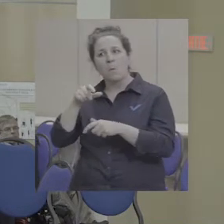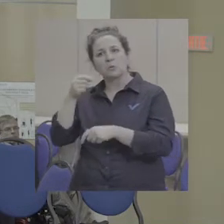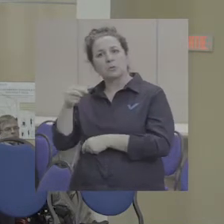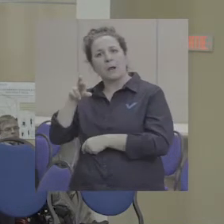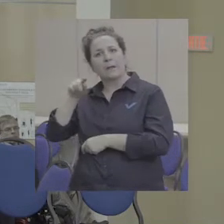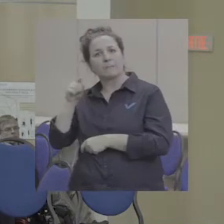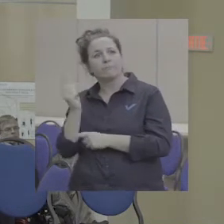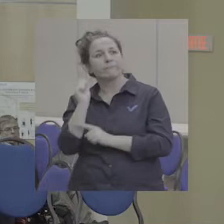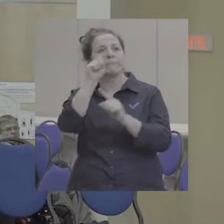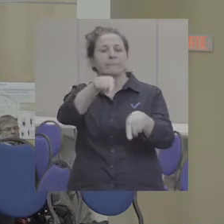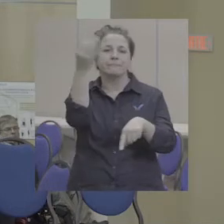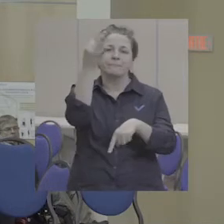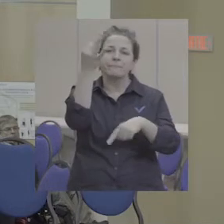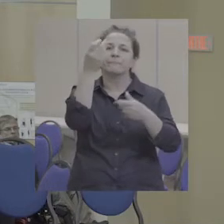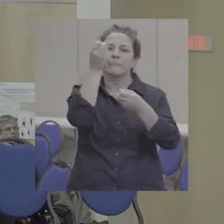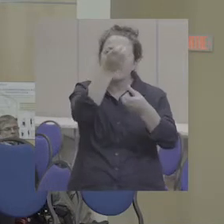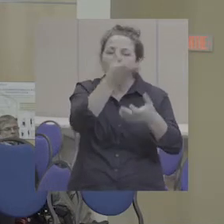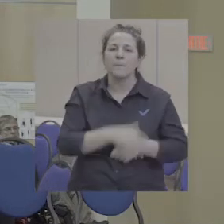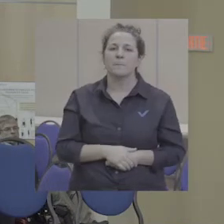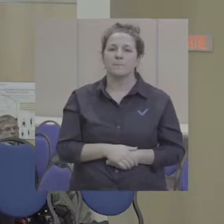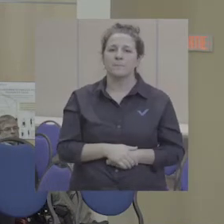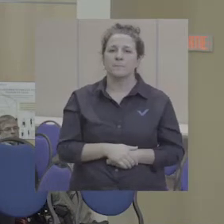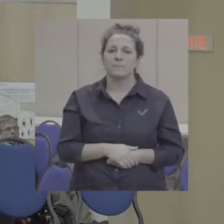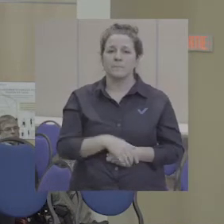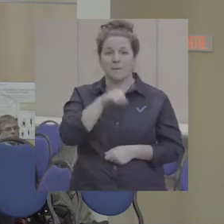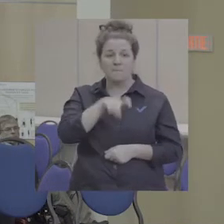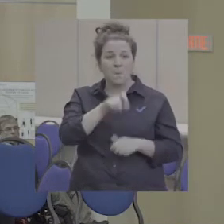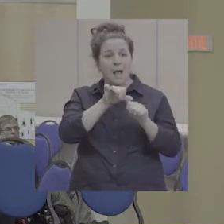les associations sachent exactement